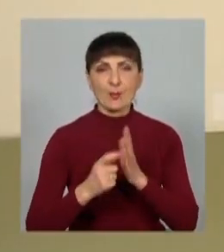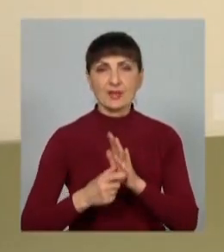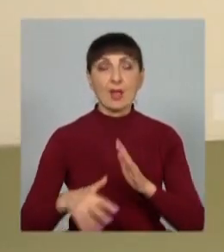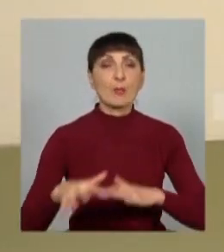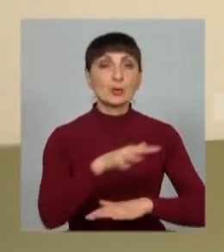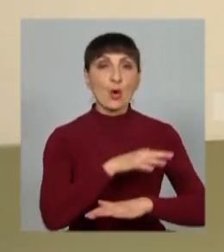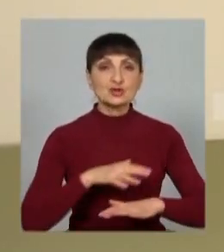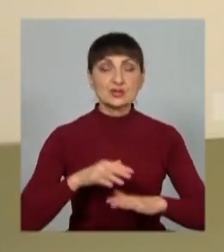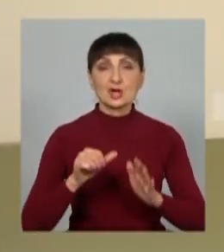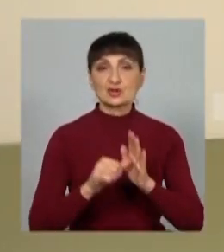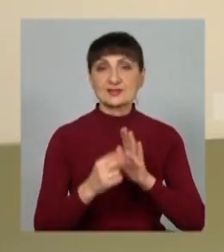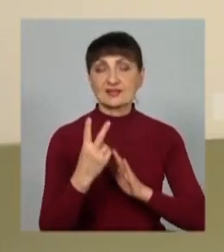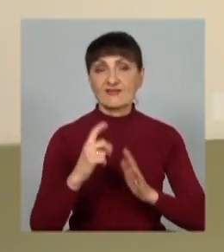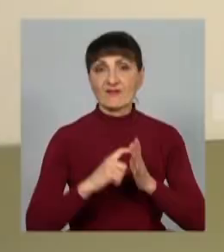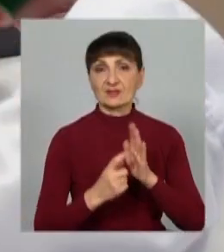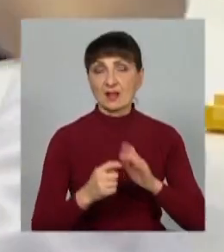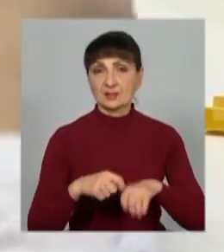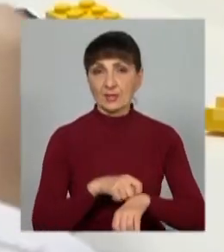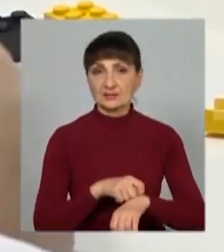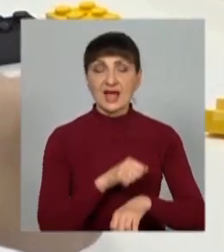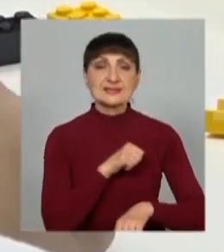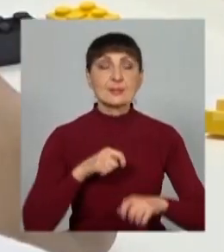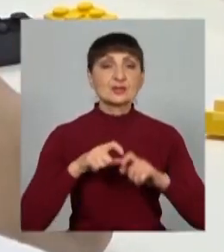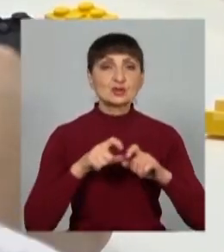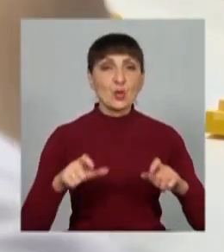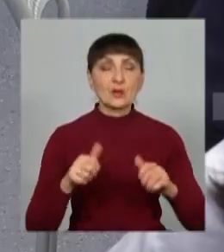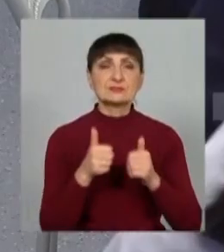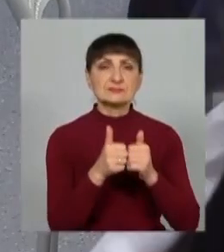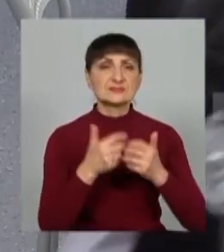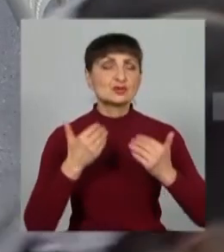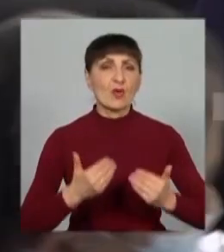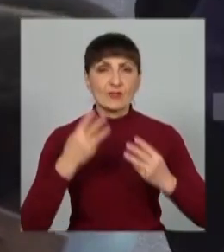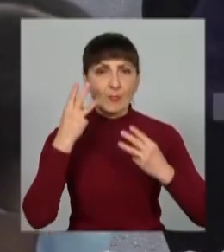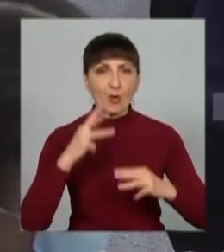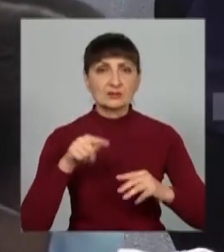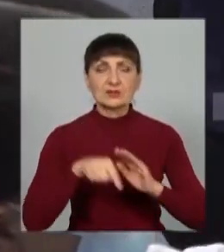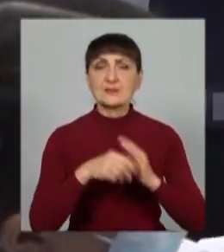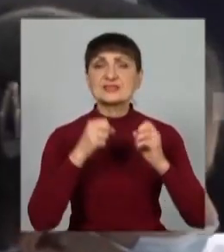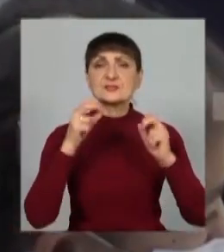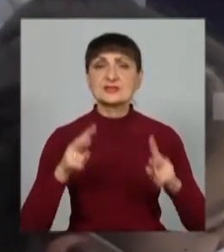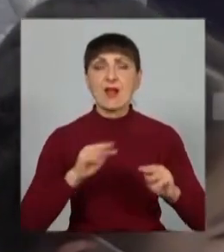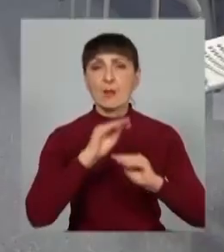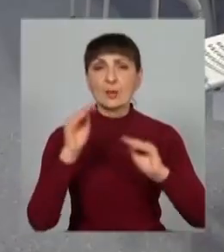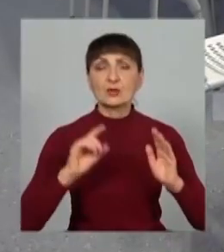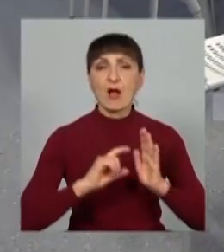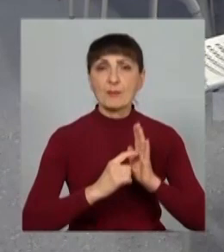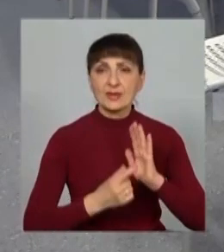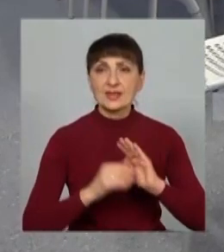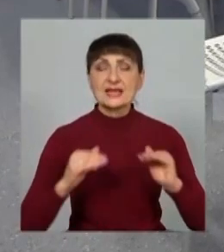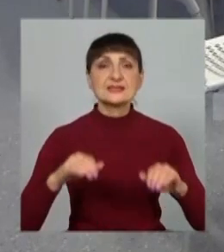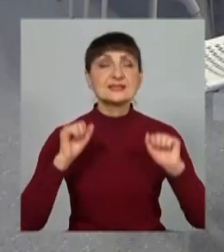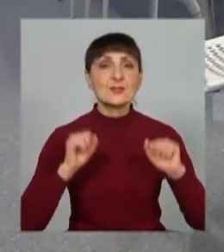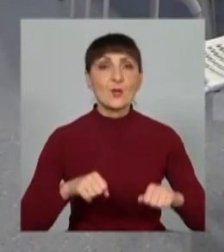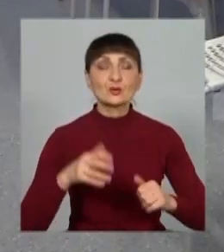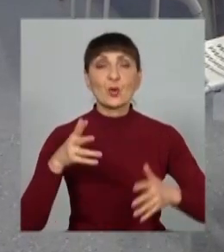каждого помещения 62 квадратных метра. Сама школа идет в ногу со временем. В учебном заведении есть специально оборудованные кабинеты, где дети могут